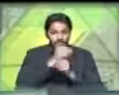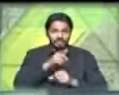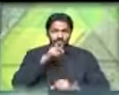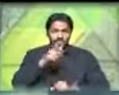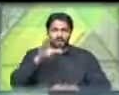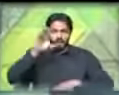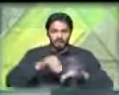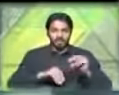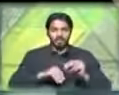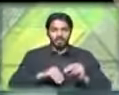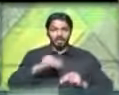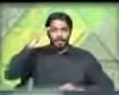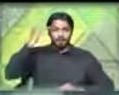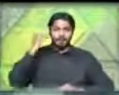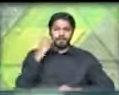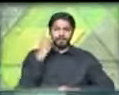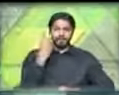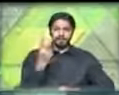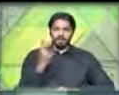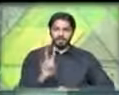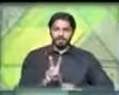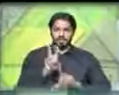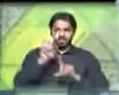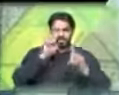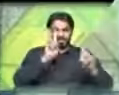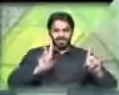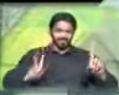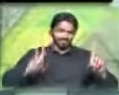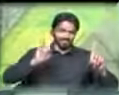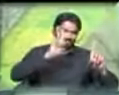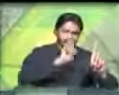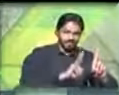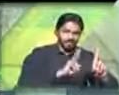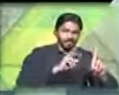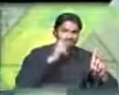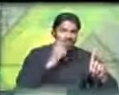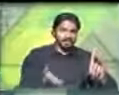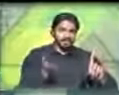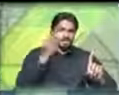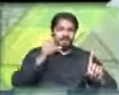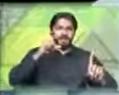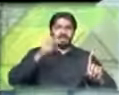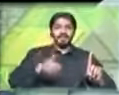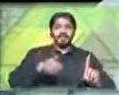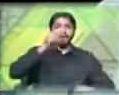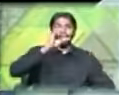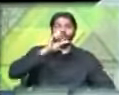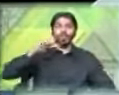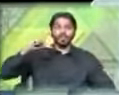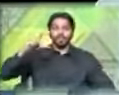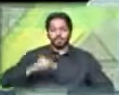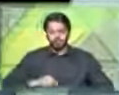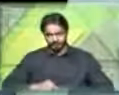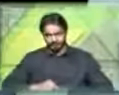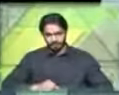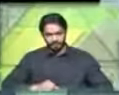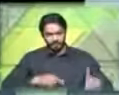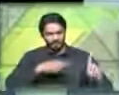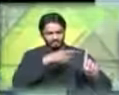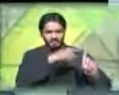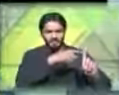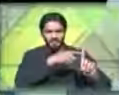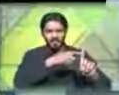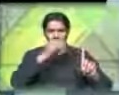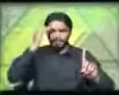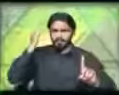لواء. فتحكمت إلى نبي الله داود، فربما أظهرت المرأة الكبرى من المرأتين من القرائن